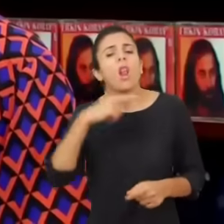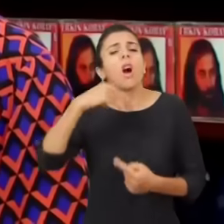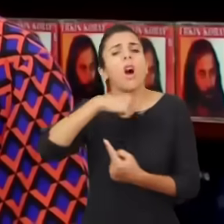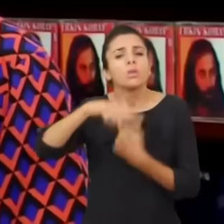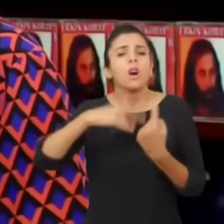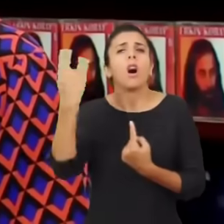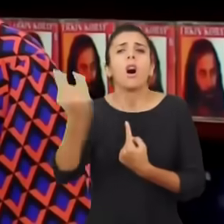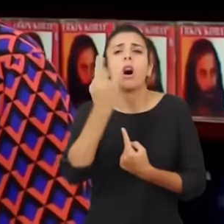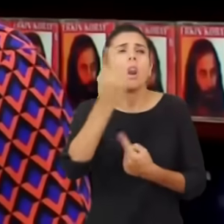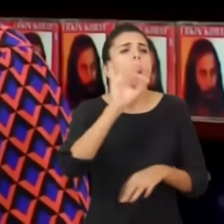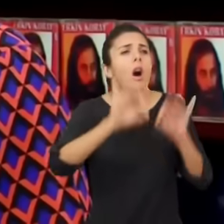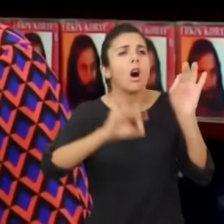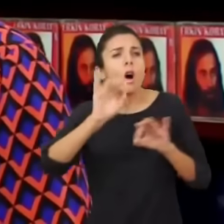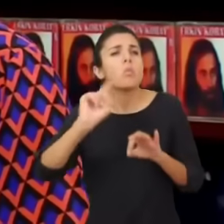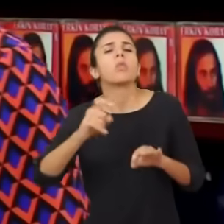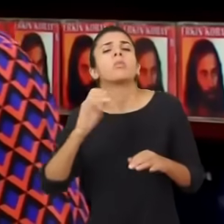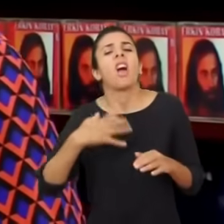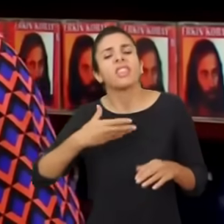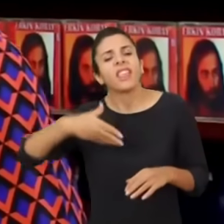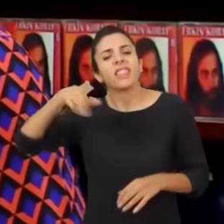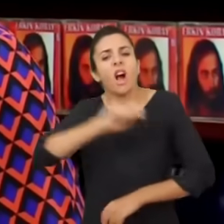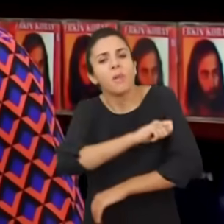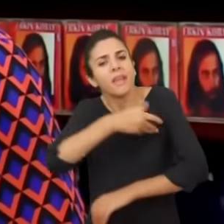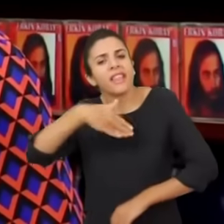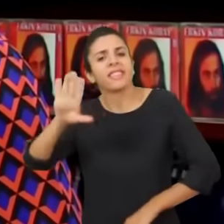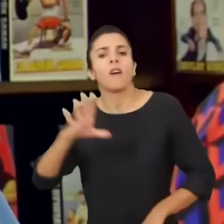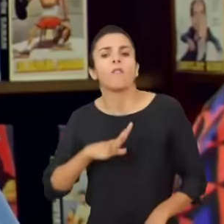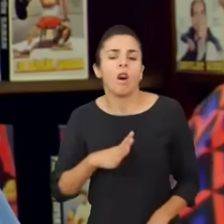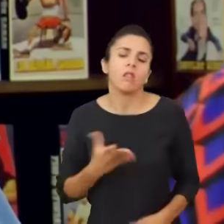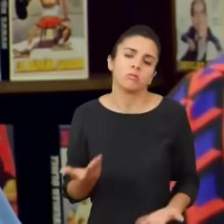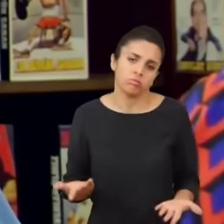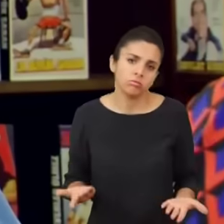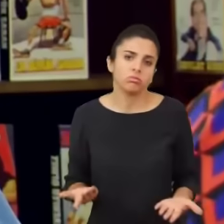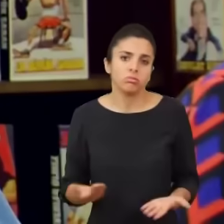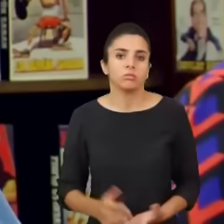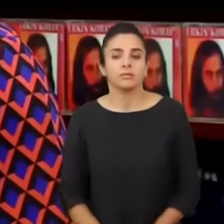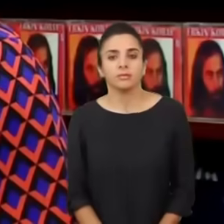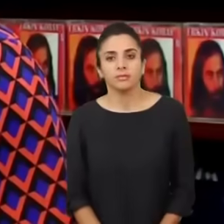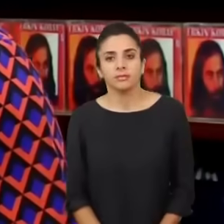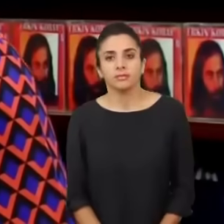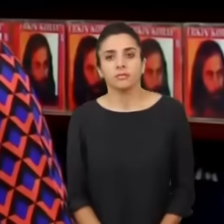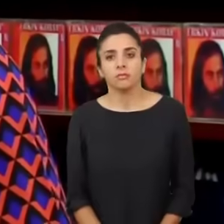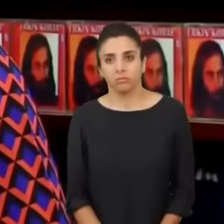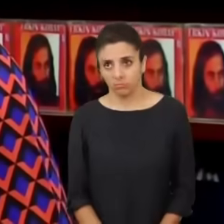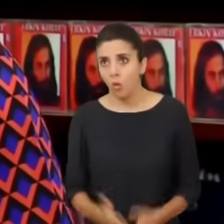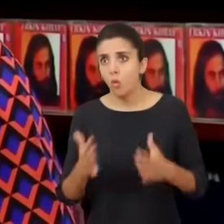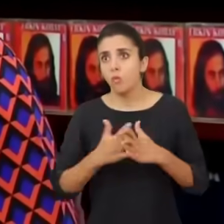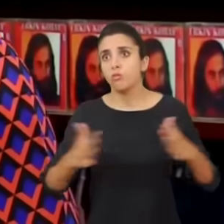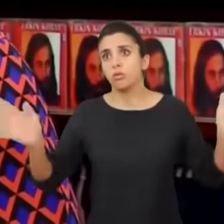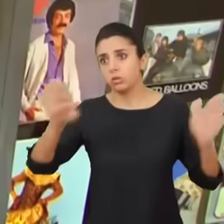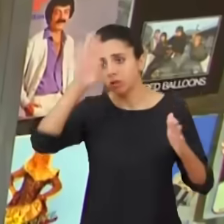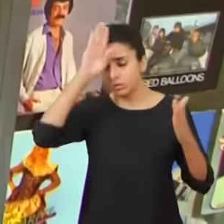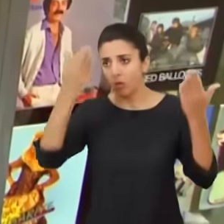gider. Ergun biraz da olsa gevşedi. Ha. Evet. Koskoca İstanbul burası